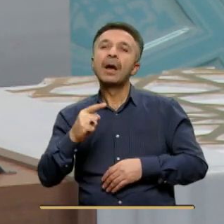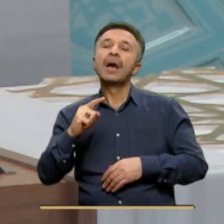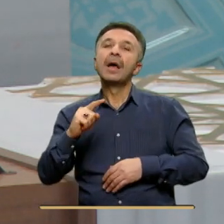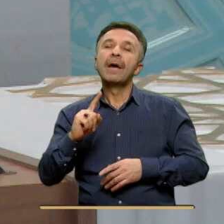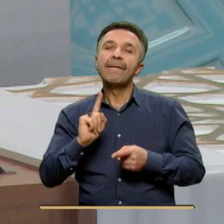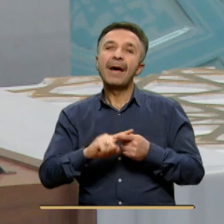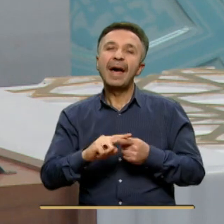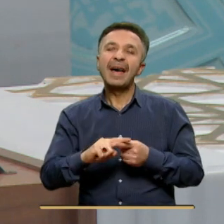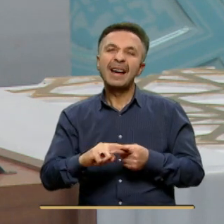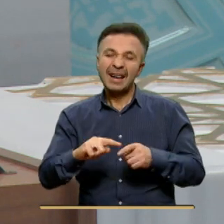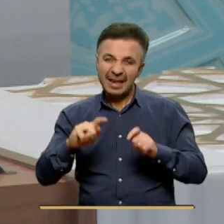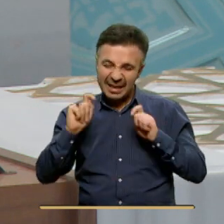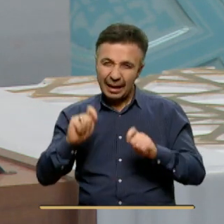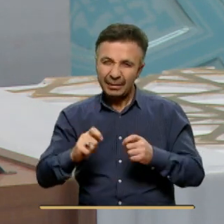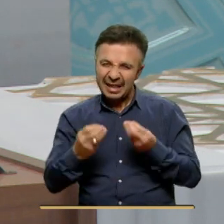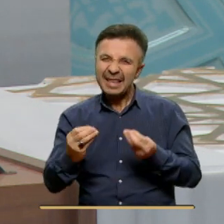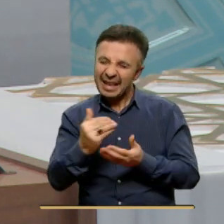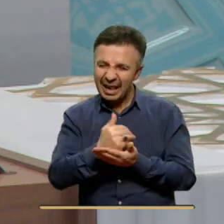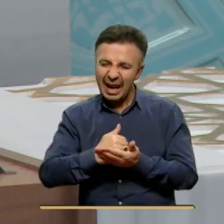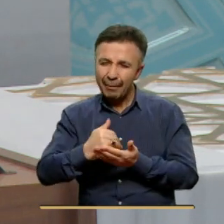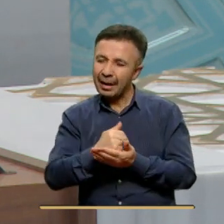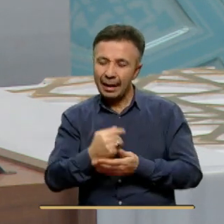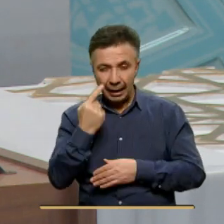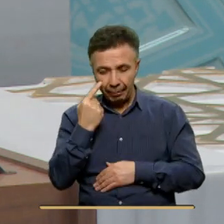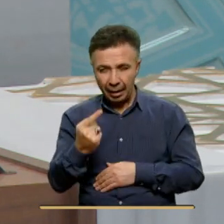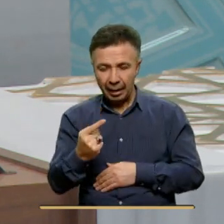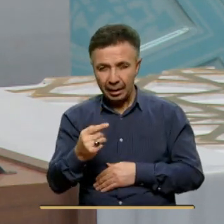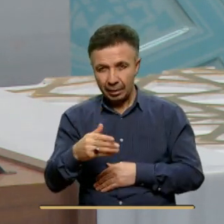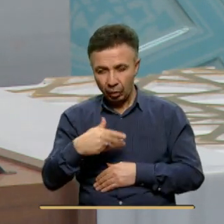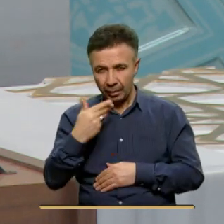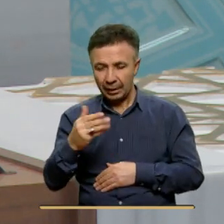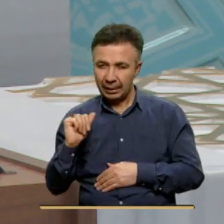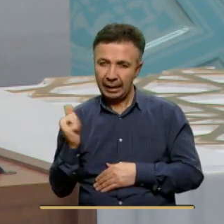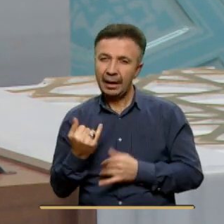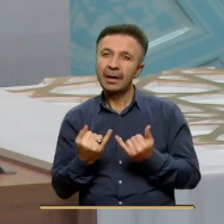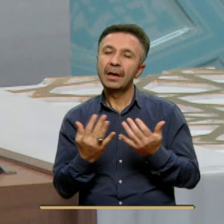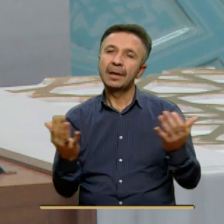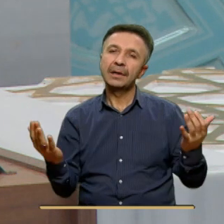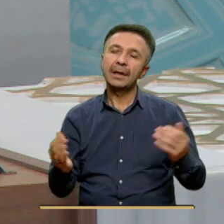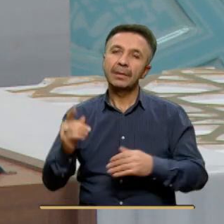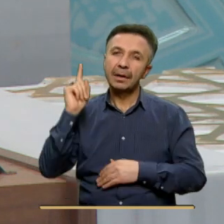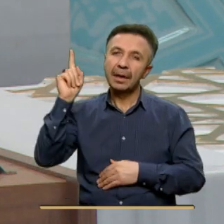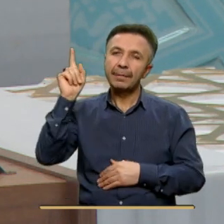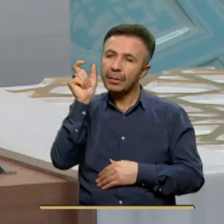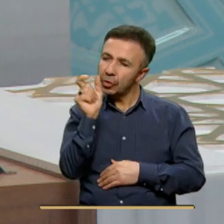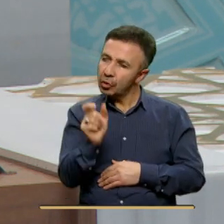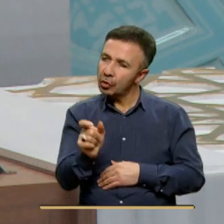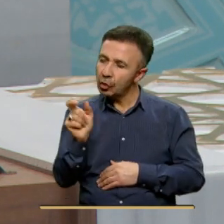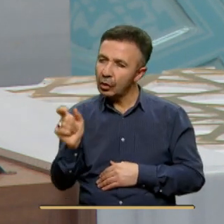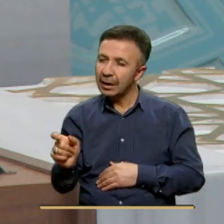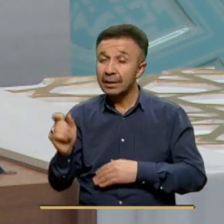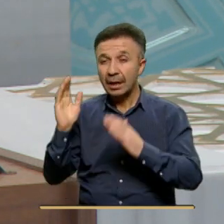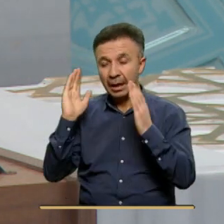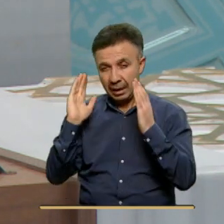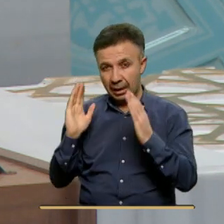amellerinize bakar buyurmaktadır. Değerli kardeşlerim, Rabbimiz kullarına karşı